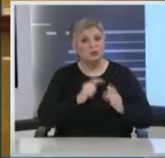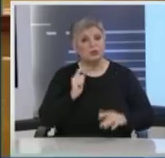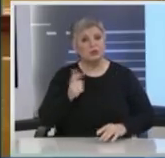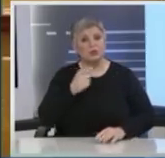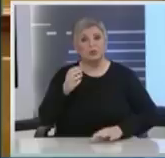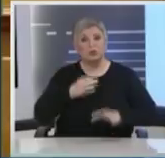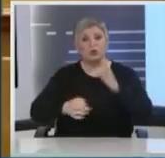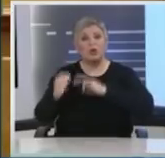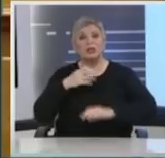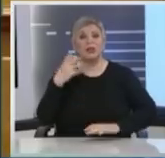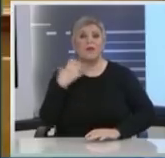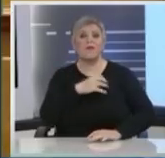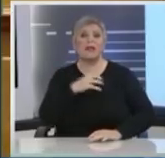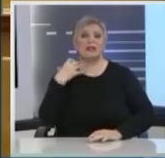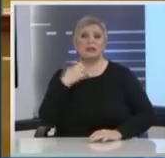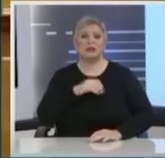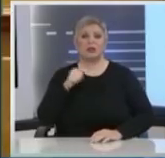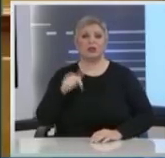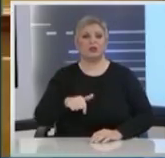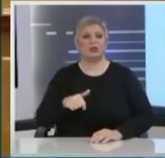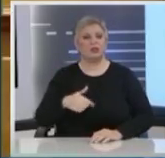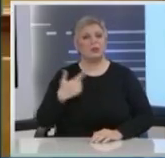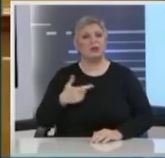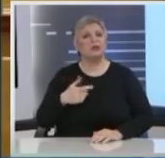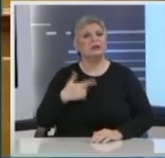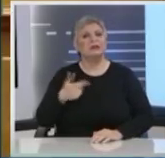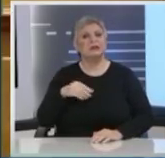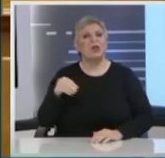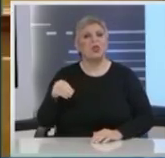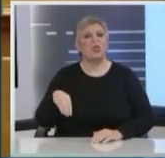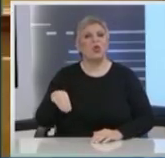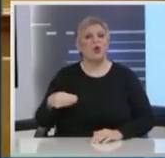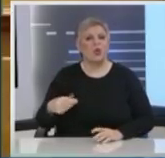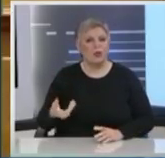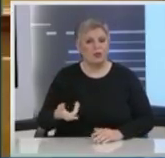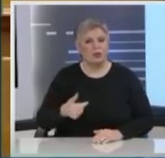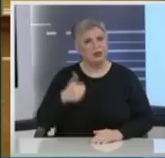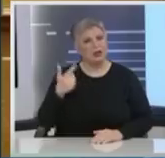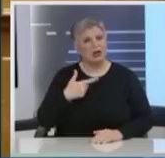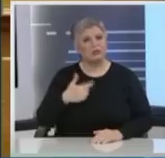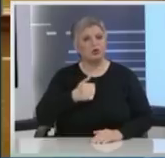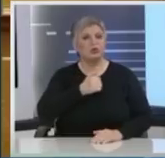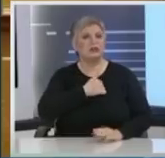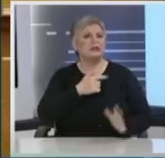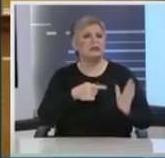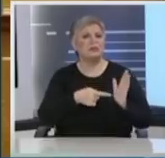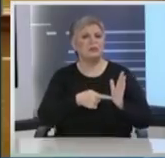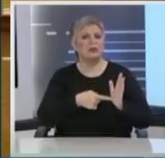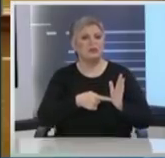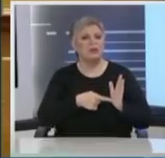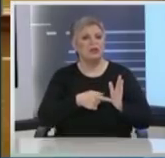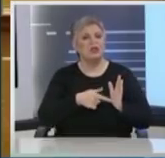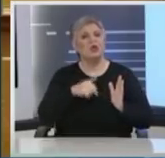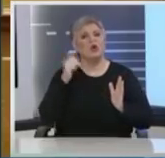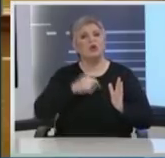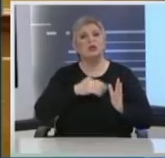εμπνευστής του σήμερα, ο κ. Βενιζέλος, τη δωροδοκία τη θεωρεί ως μέρος